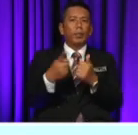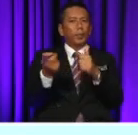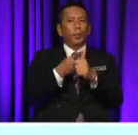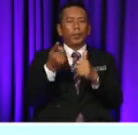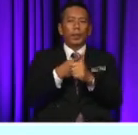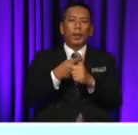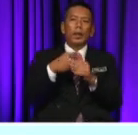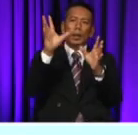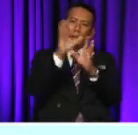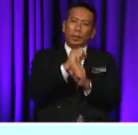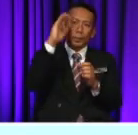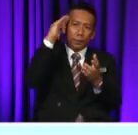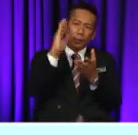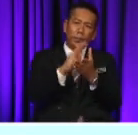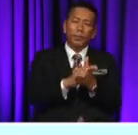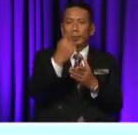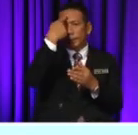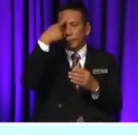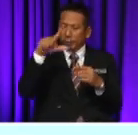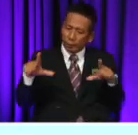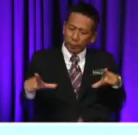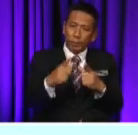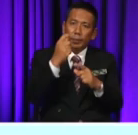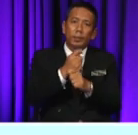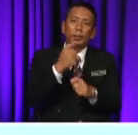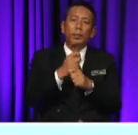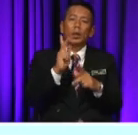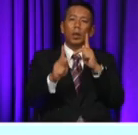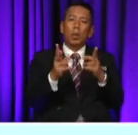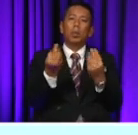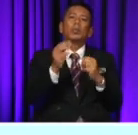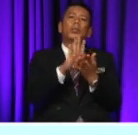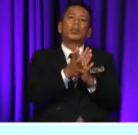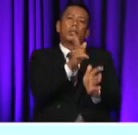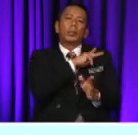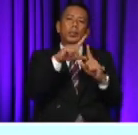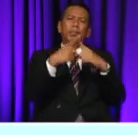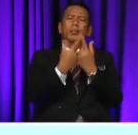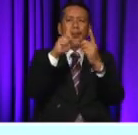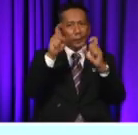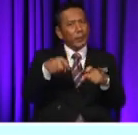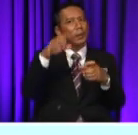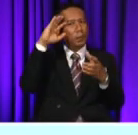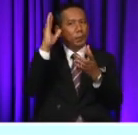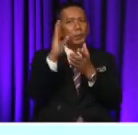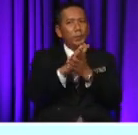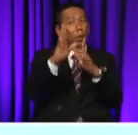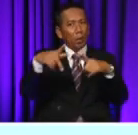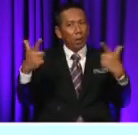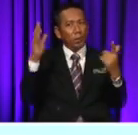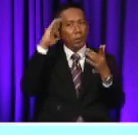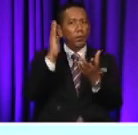mendapat kepercayaan untuk melaksanakan tugas Jadi kalau jadi ketuk kelas inilah dapatkan kepercayaan